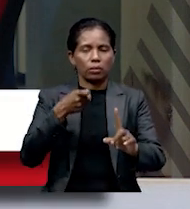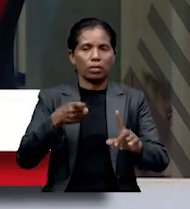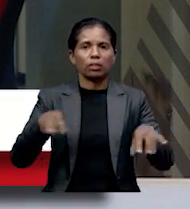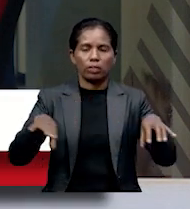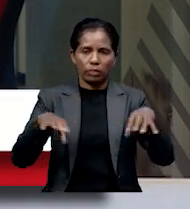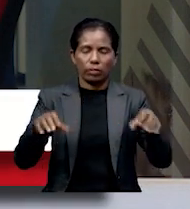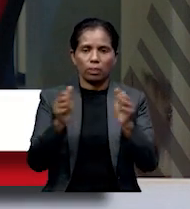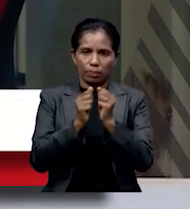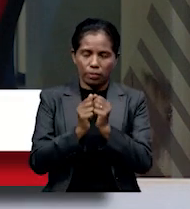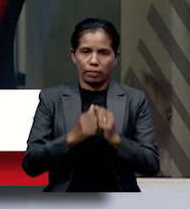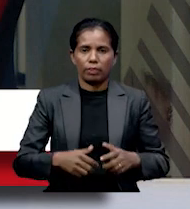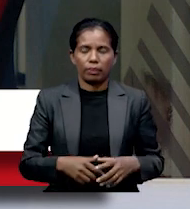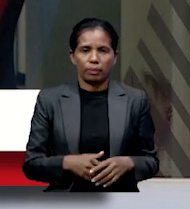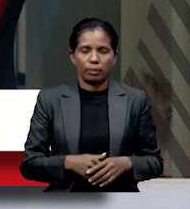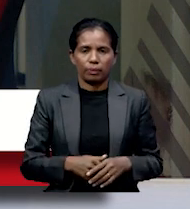hamotoko.